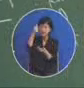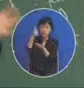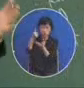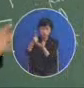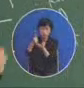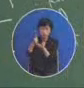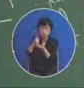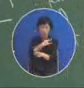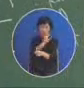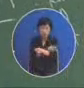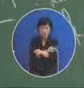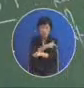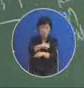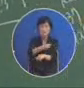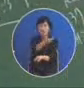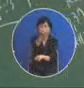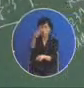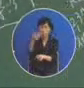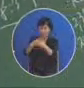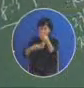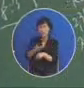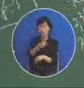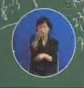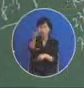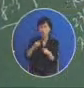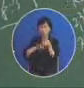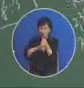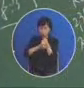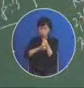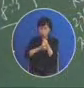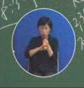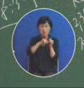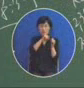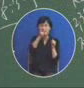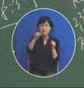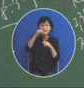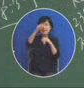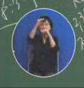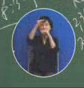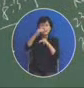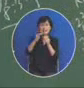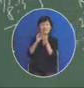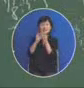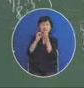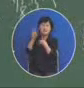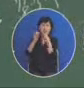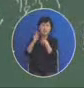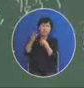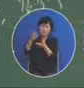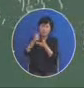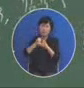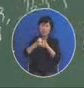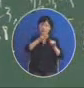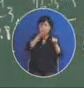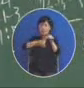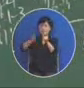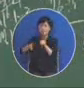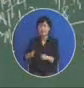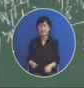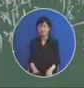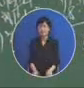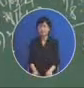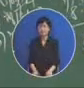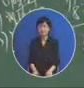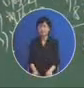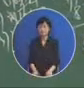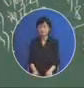중위자분들, 렘넌트들 꼭 이 응답 받게 되길 바랍니다. Especially our remnants, our church officers, our elders, our remnants. Please,